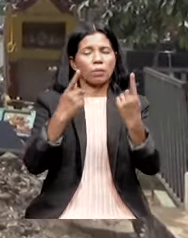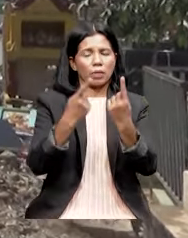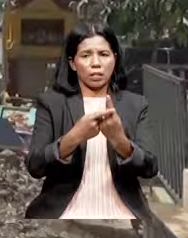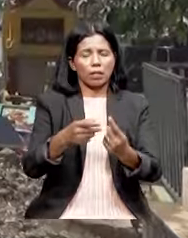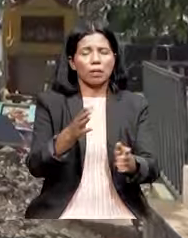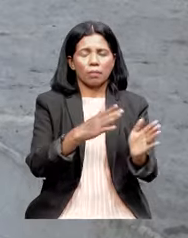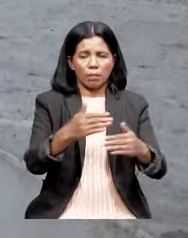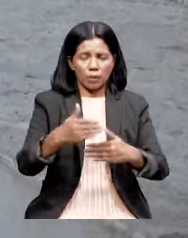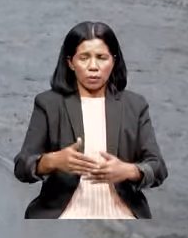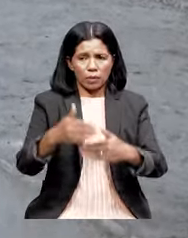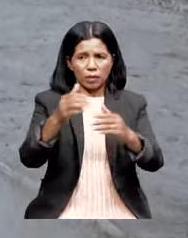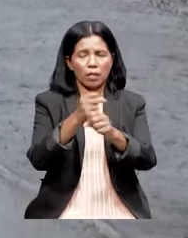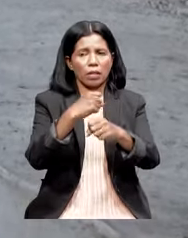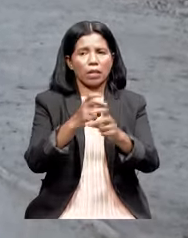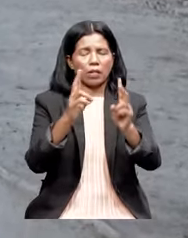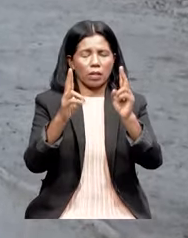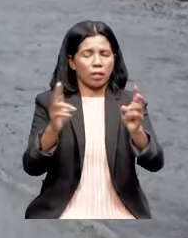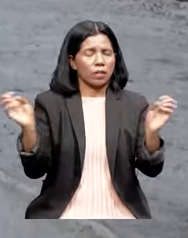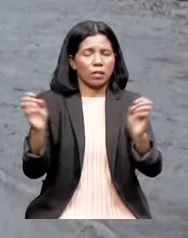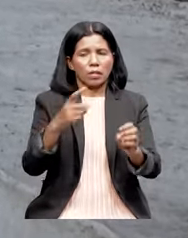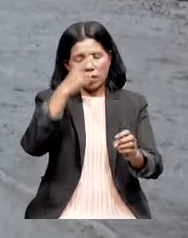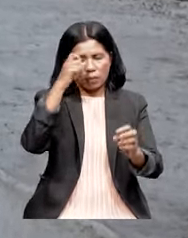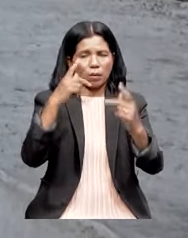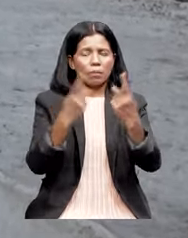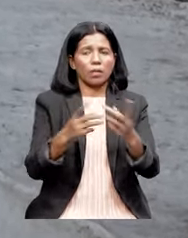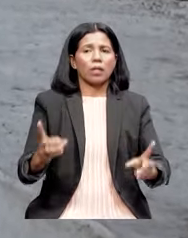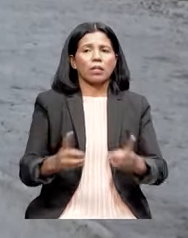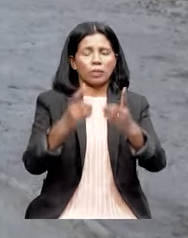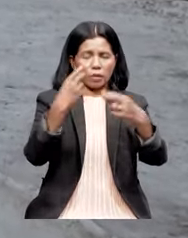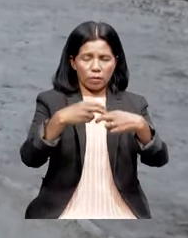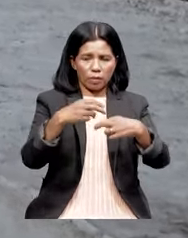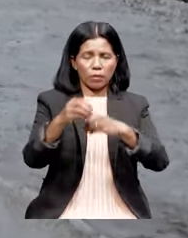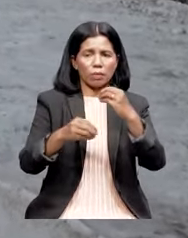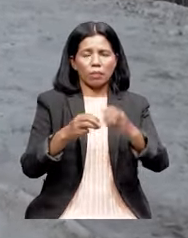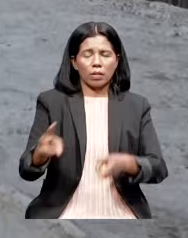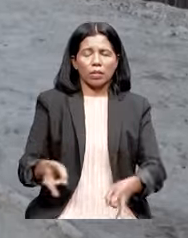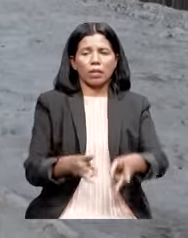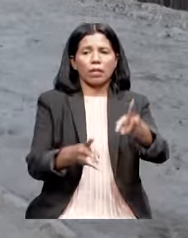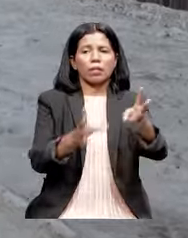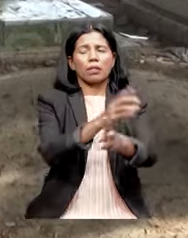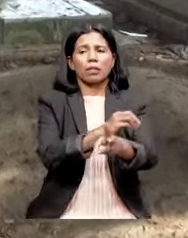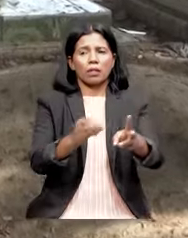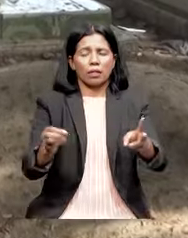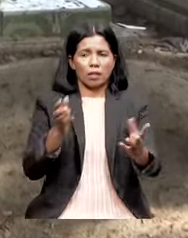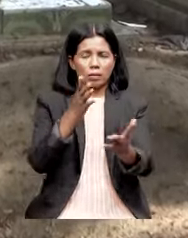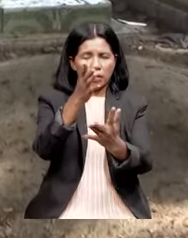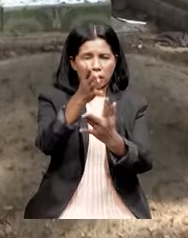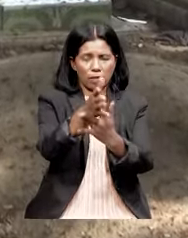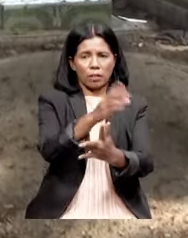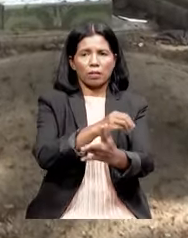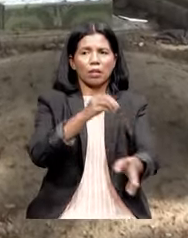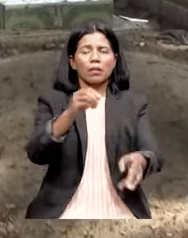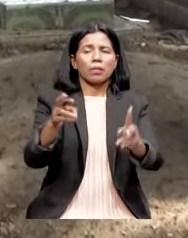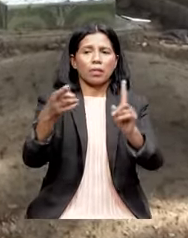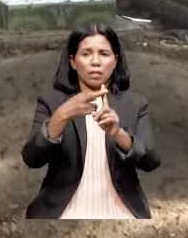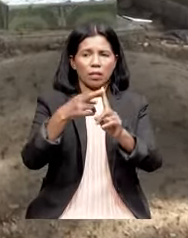ne prosesu konstrusang laula estabel, tama companhia hasur dificuldade kona ba dalan husi kapela nia kotuk atau tama ba saudojo Sebastian